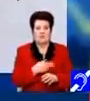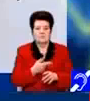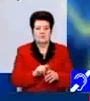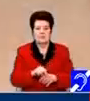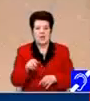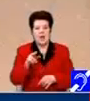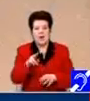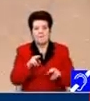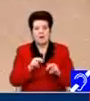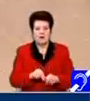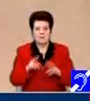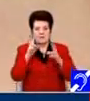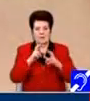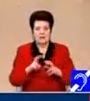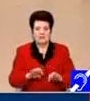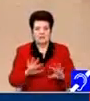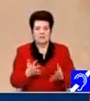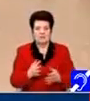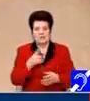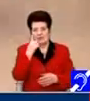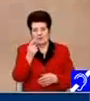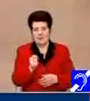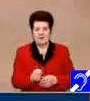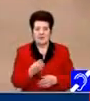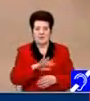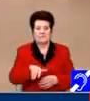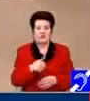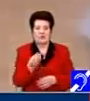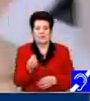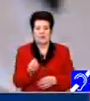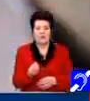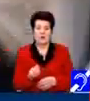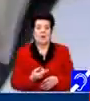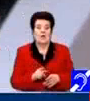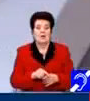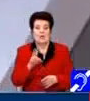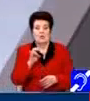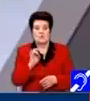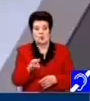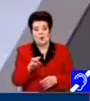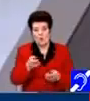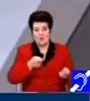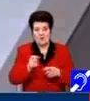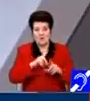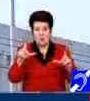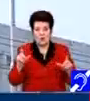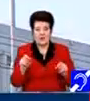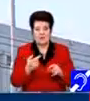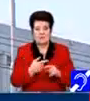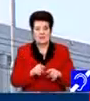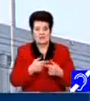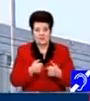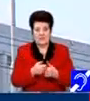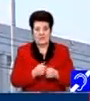de competențe la anchetarea cazurilor din domeniul prevenirii spălării banilor. Organizațiile non-guvernamentale au acuzat în ultima perioadă acțiuni